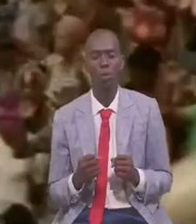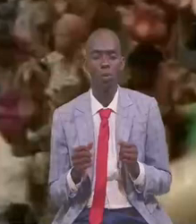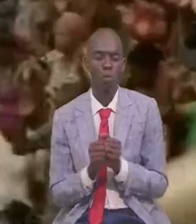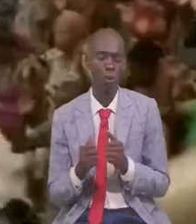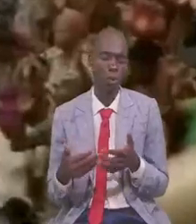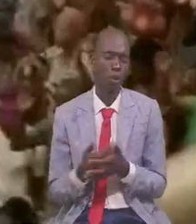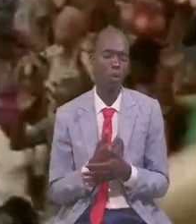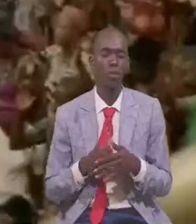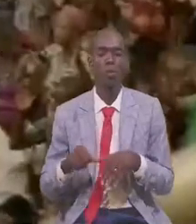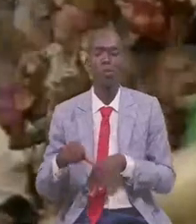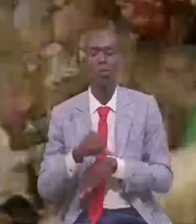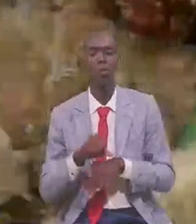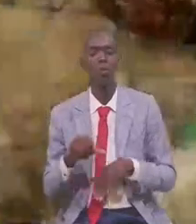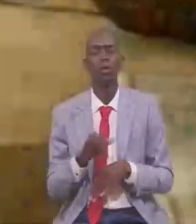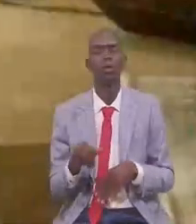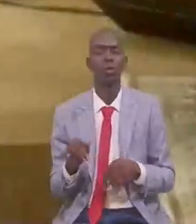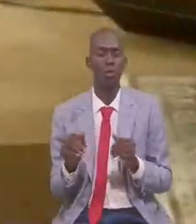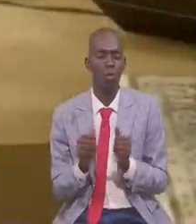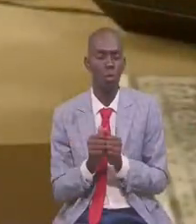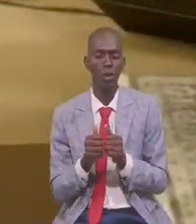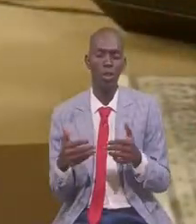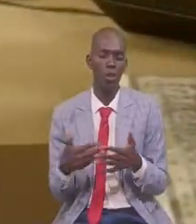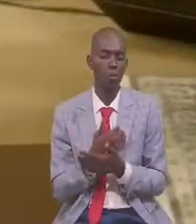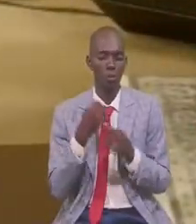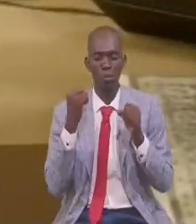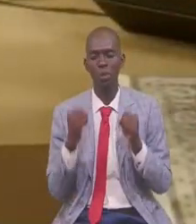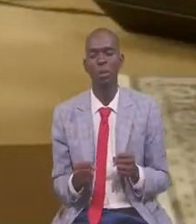nouvelle onction. Avec nouvelle puissance,